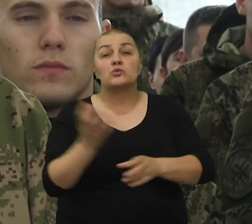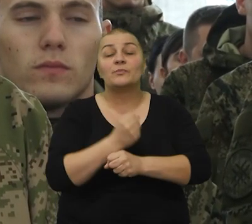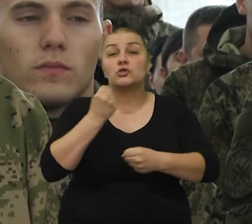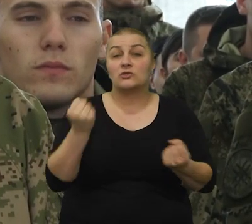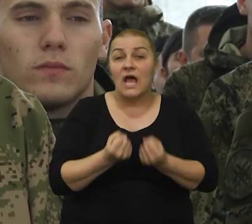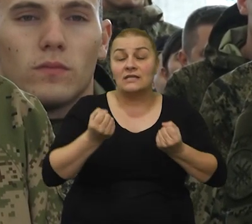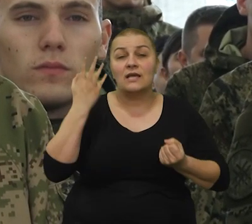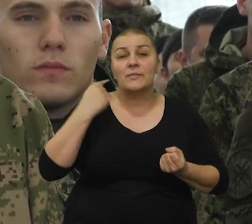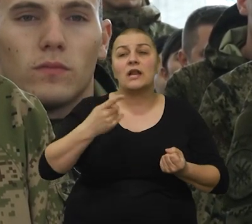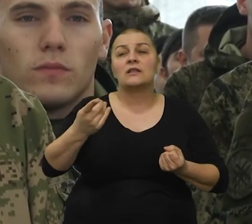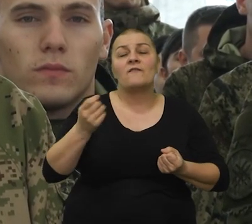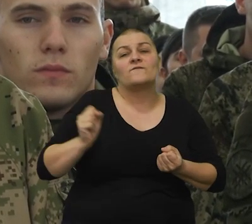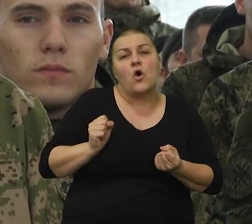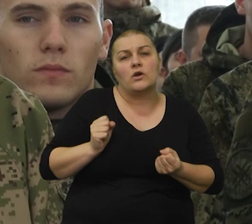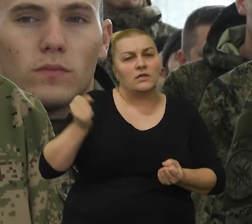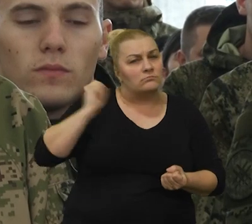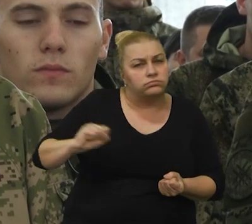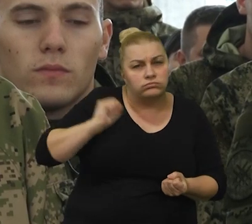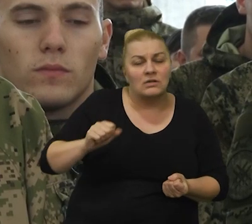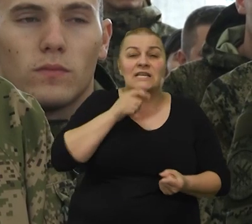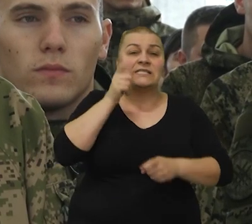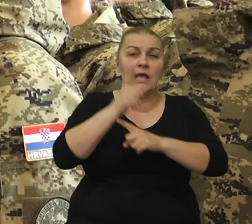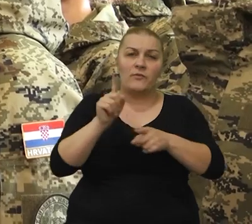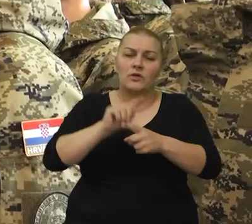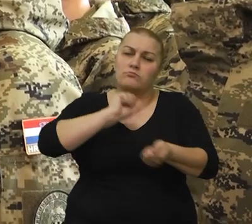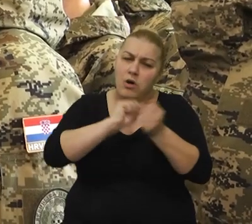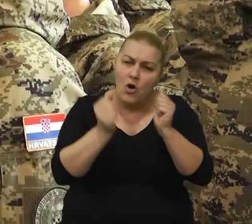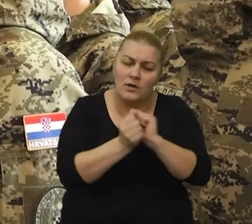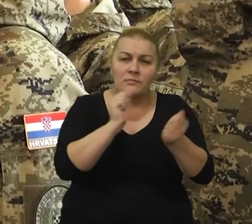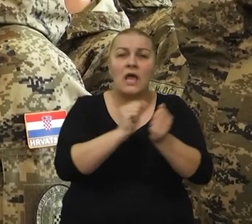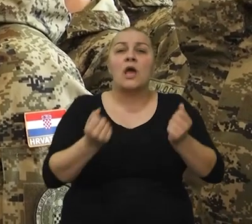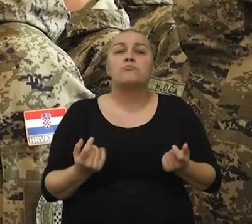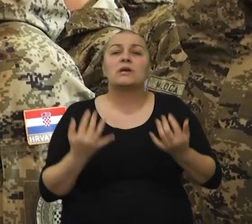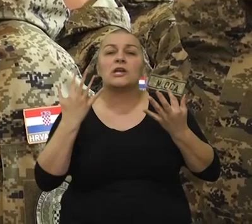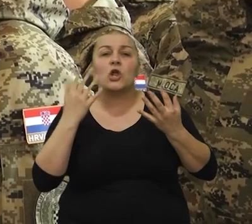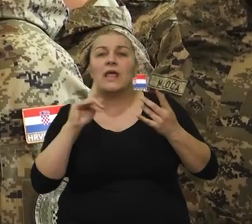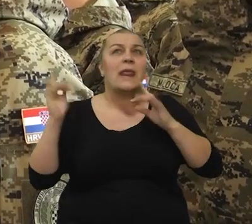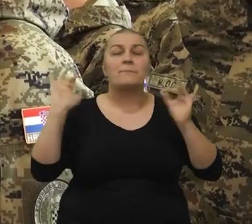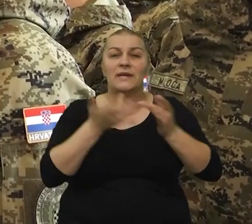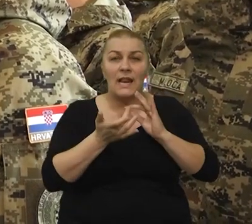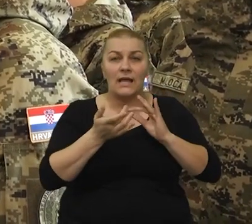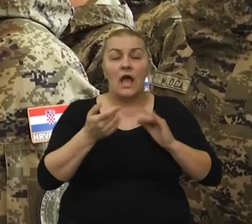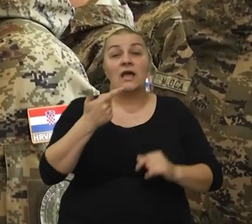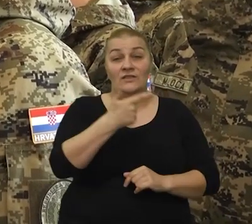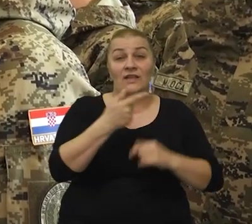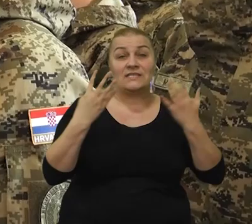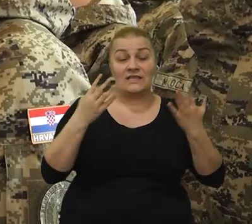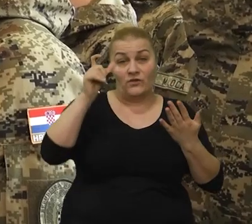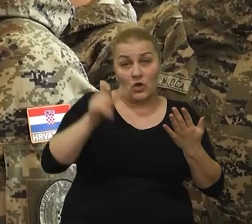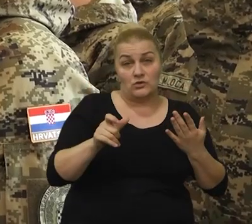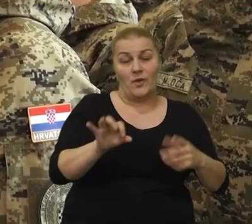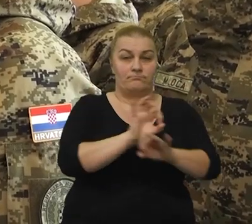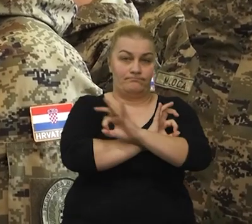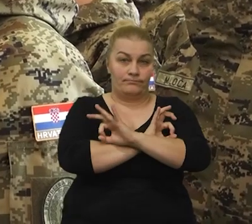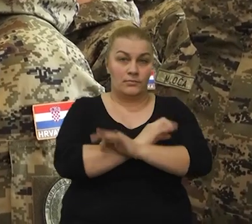akcije se temeljila na nadljudskim naporima vojnika i zapovjednika koji su se borili sa svim prirodnim neprilikama na Dinari, gdje su 29